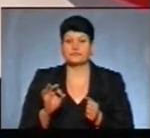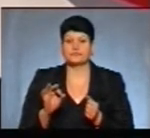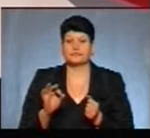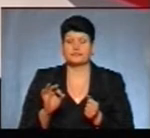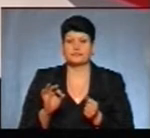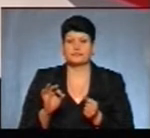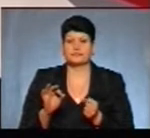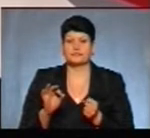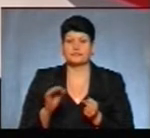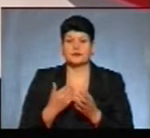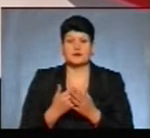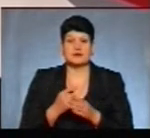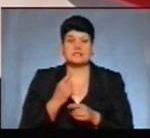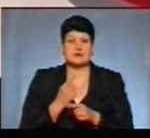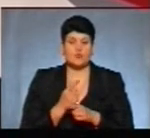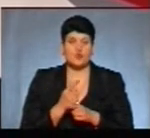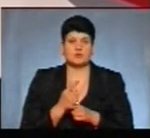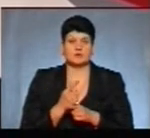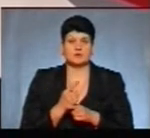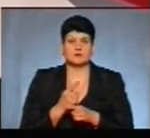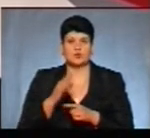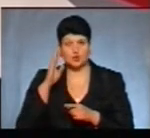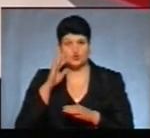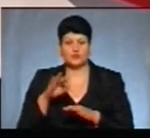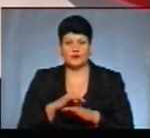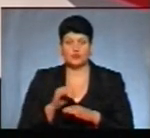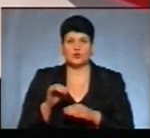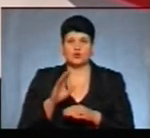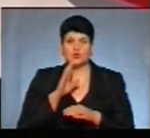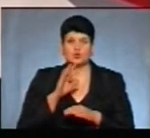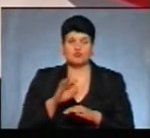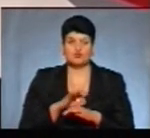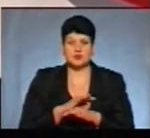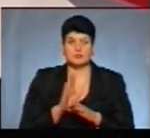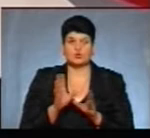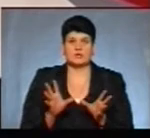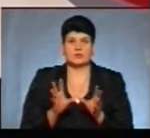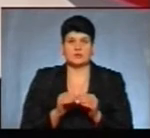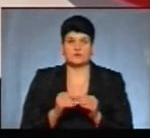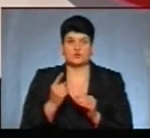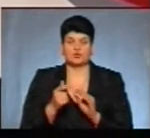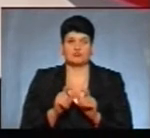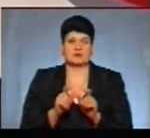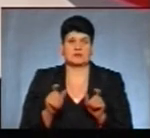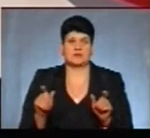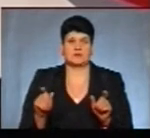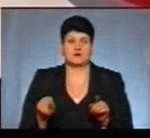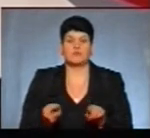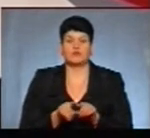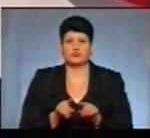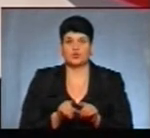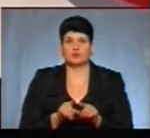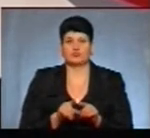наприклад, заборона перебувати чоловікові і дружині в одному ж і тому самому закладі, або в одному ж тому